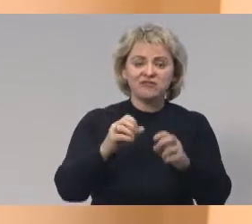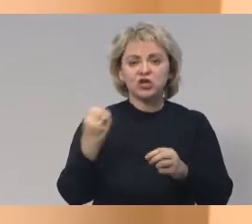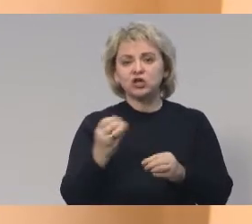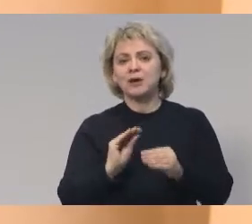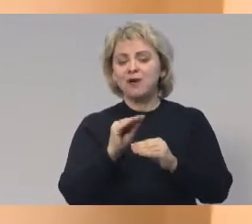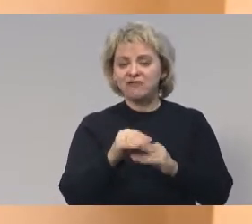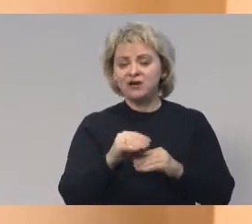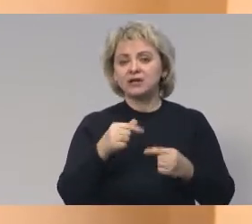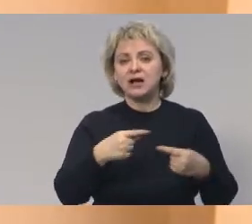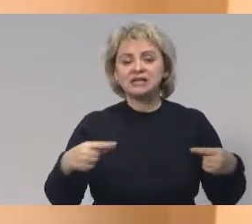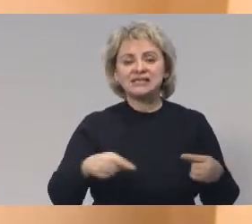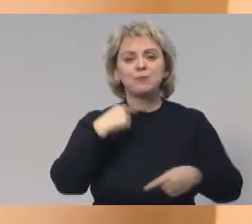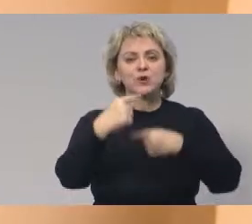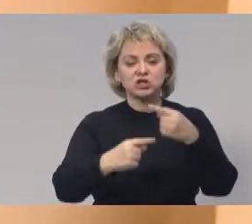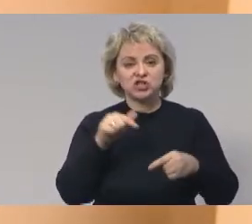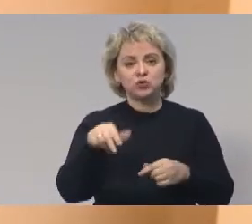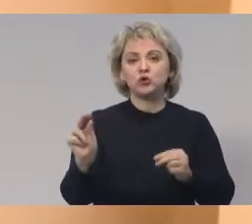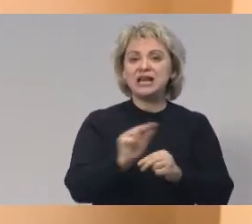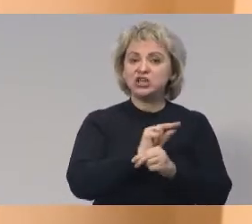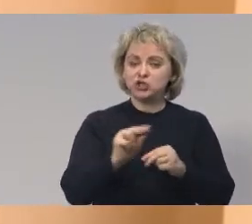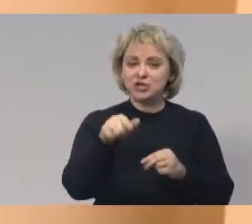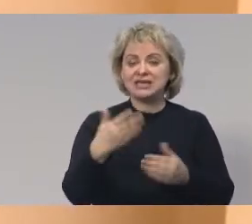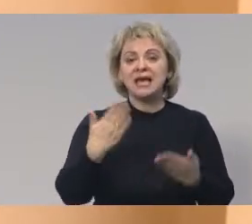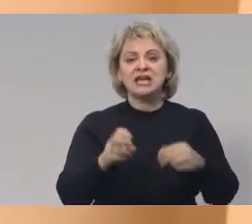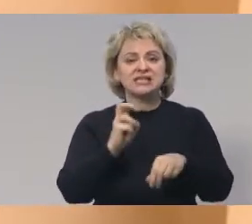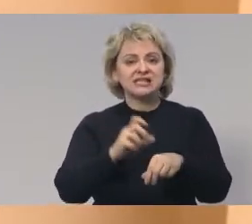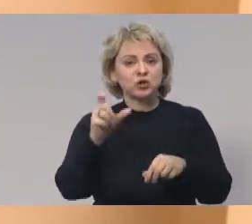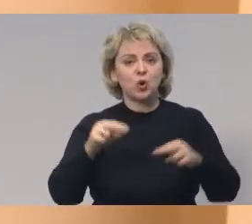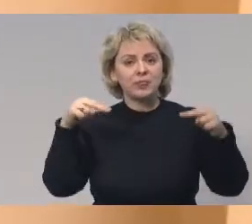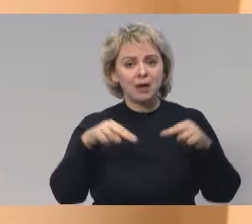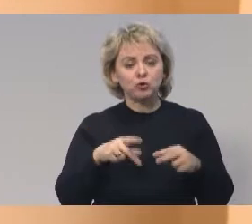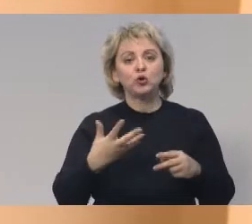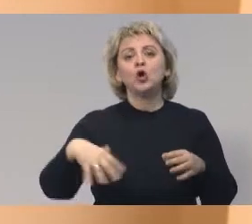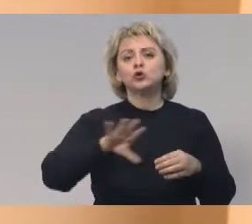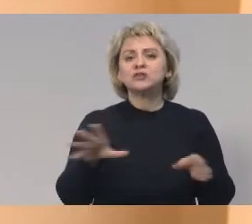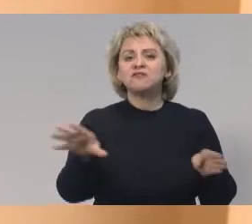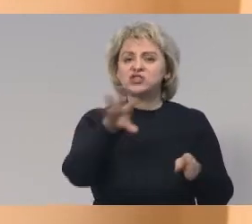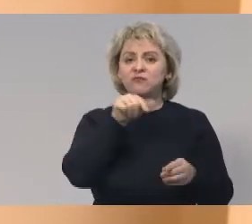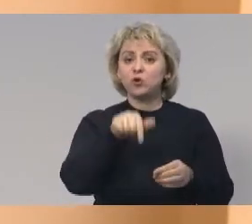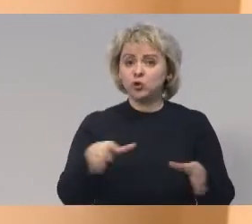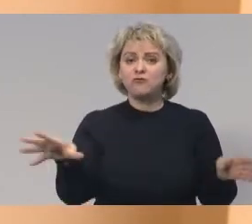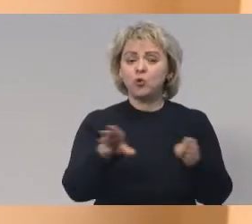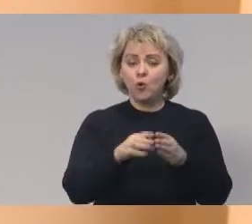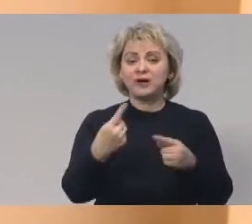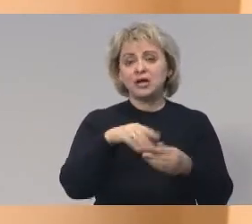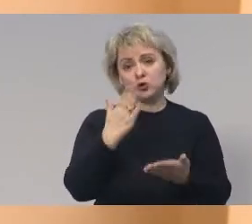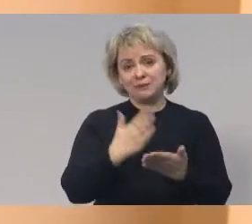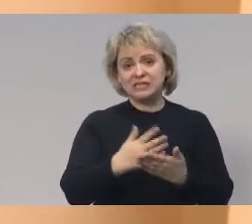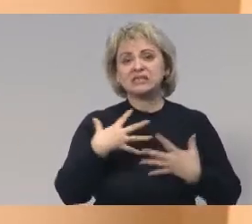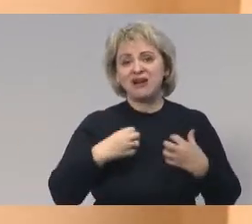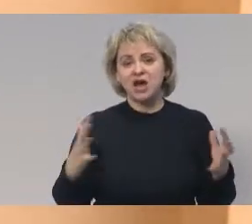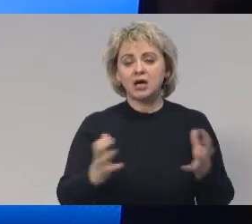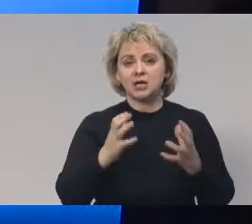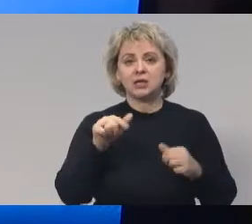дополнительных процедур его лечения, либо санаторного наблюдения, то есть вот всего того комплекса, которым располагает